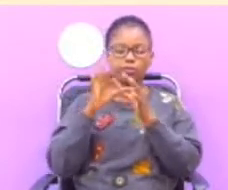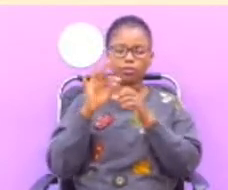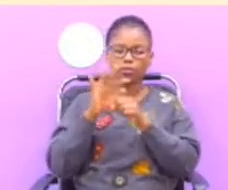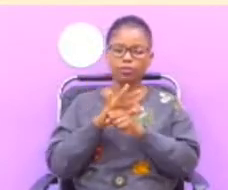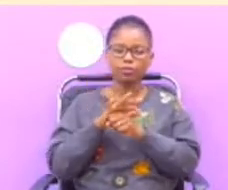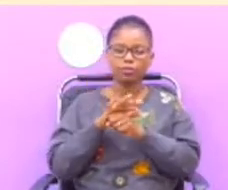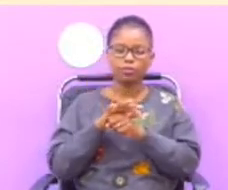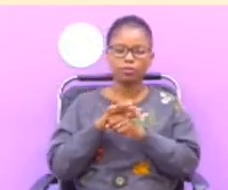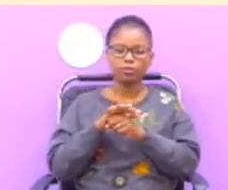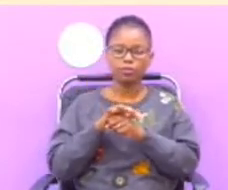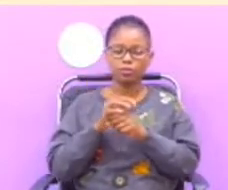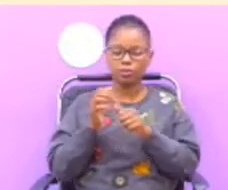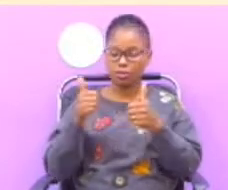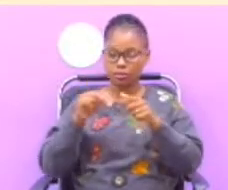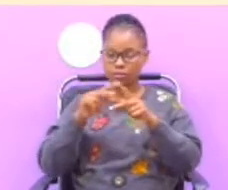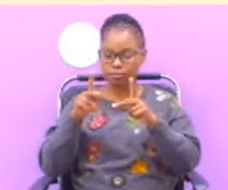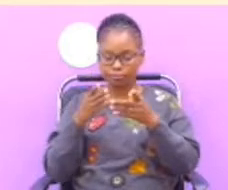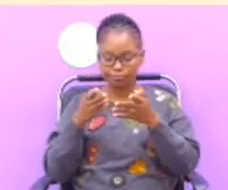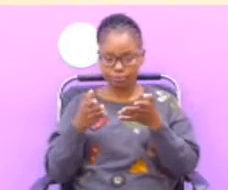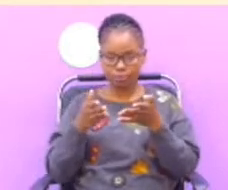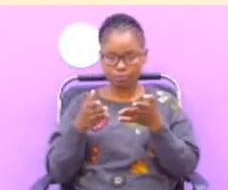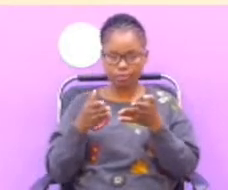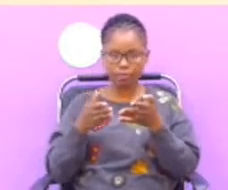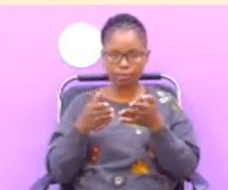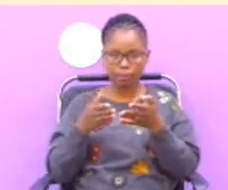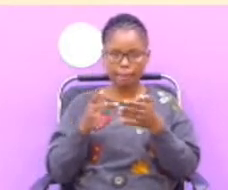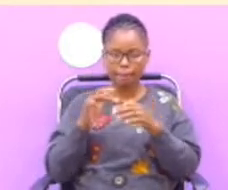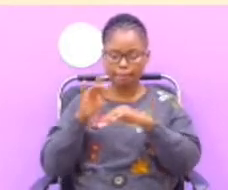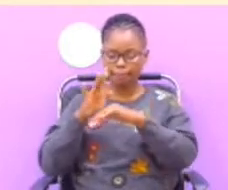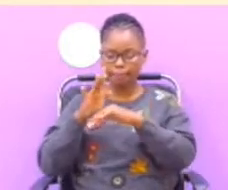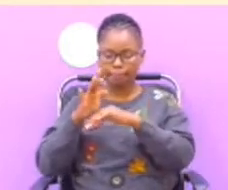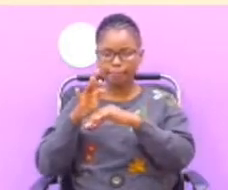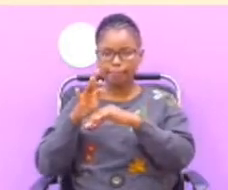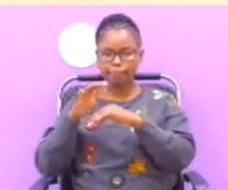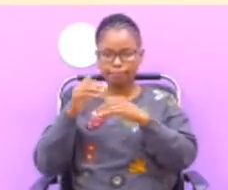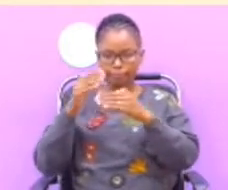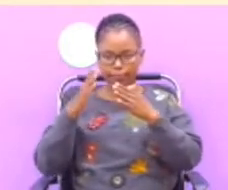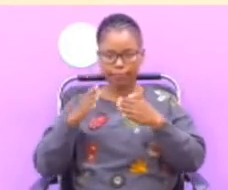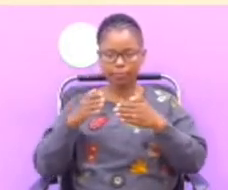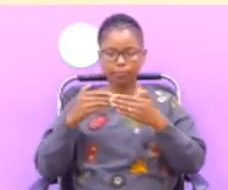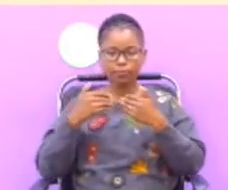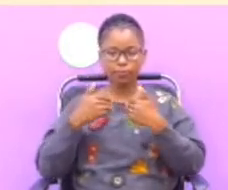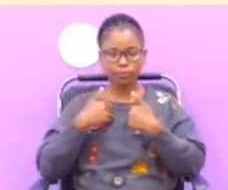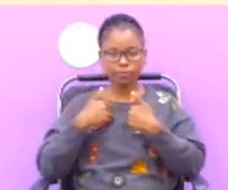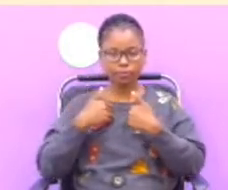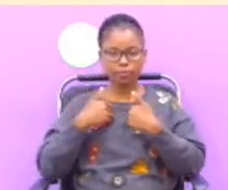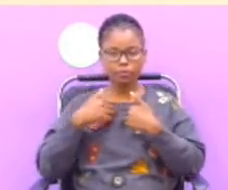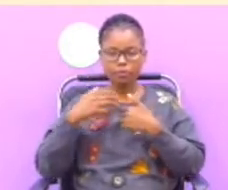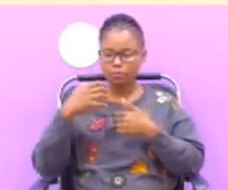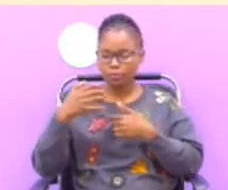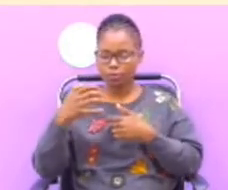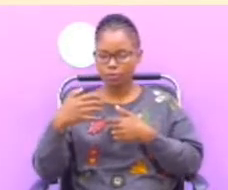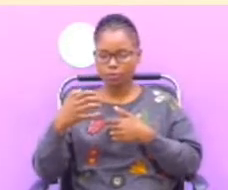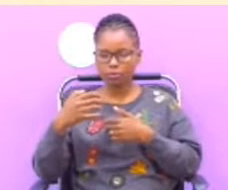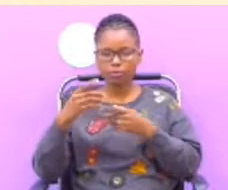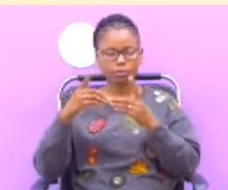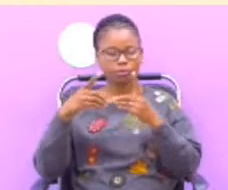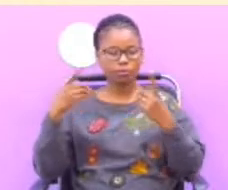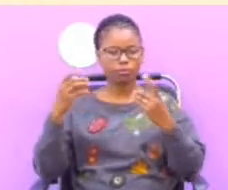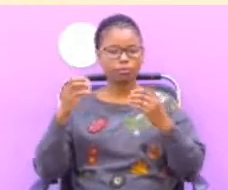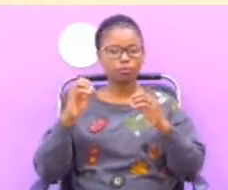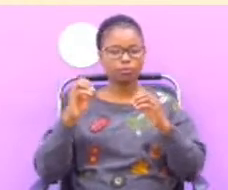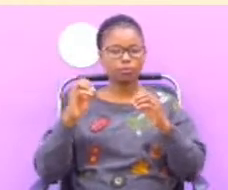haha ade. Muraika wa gai wito agito mwokole nie. Darafa tarako wadha wadha murago.